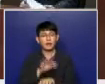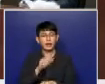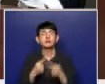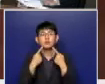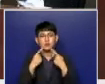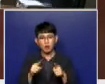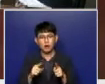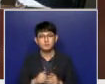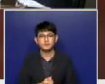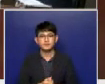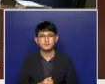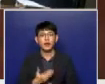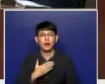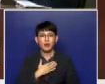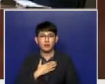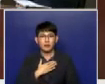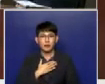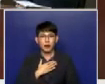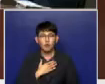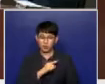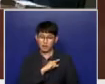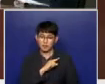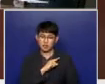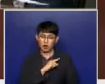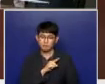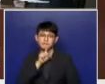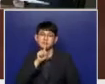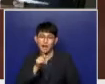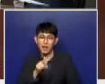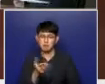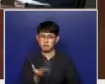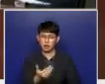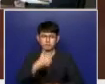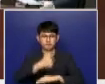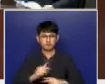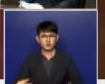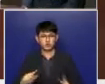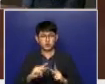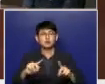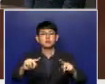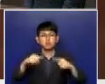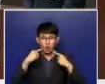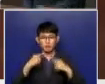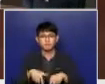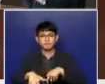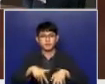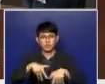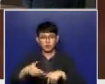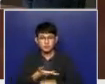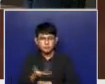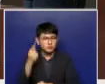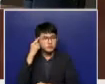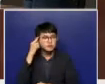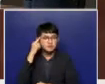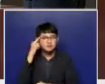มีในเรื่องนี้จึงเป็นเป็นประเด็นที่ดูกันดีๆผมไม่ได้เข้าข้างฝ่ายไหนแต่ผม